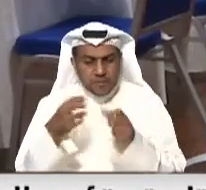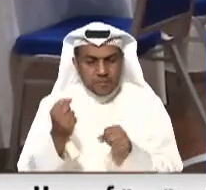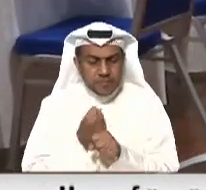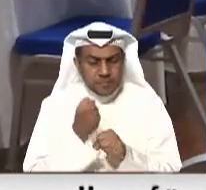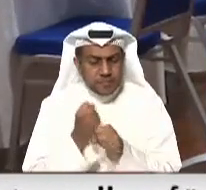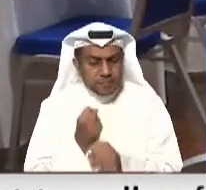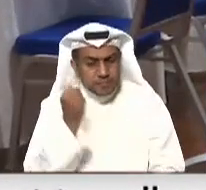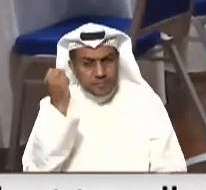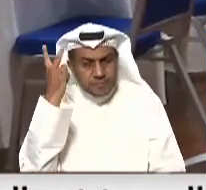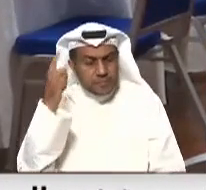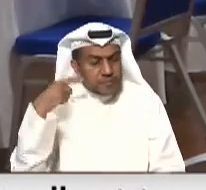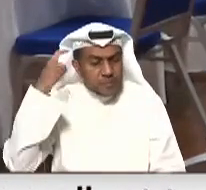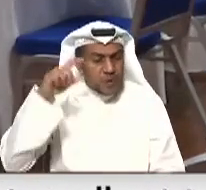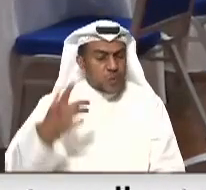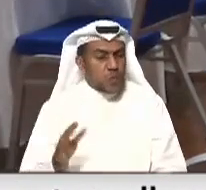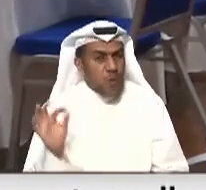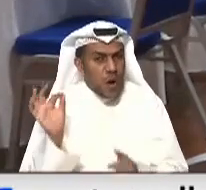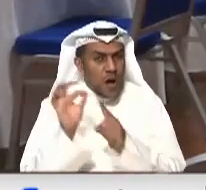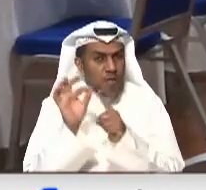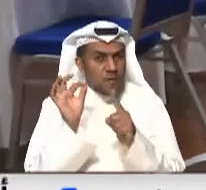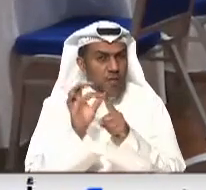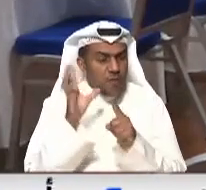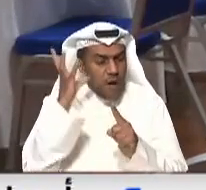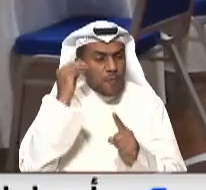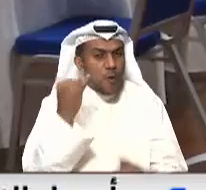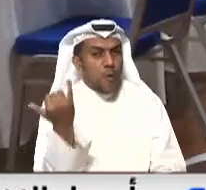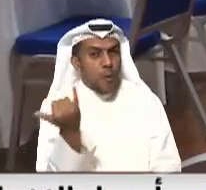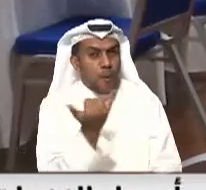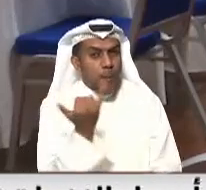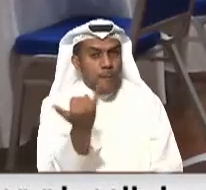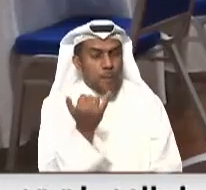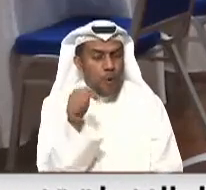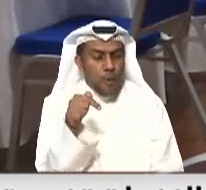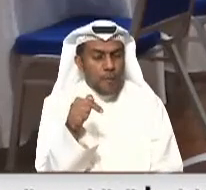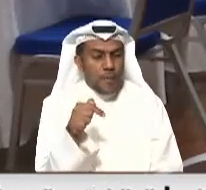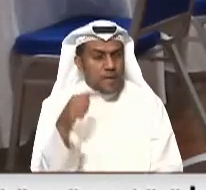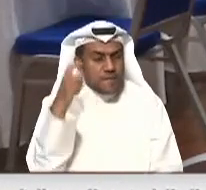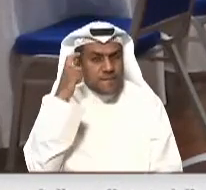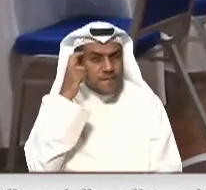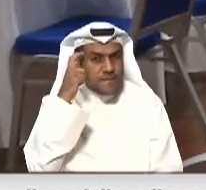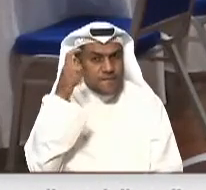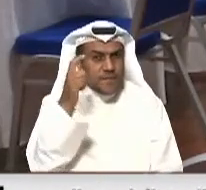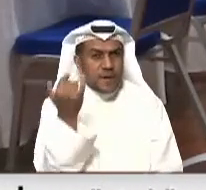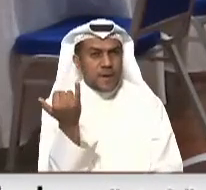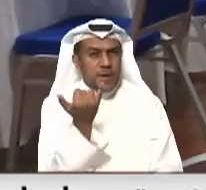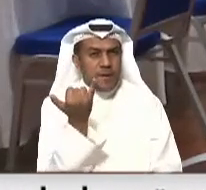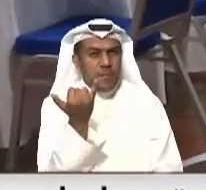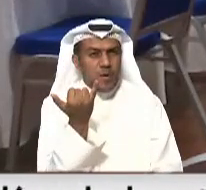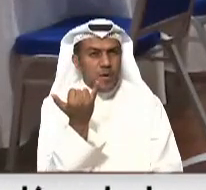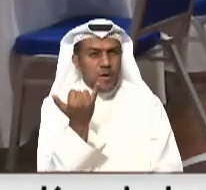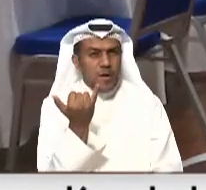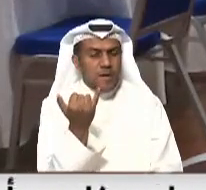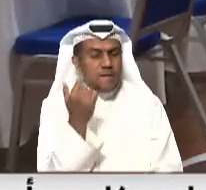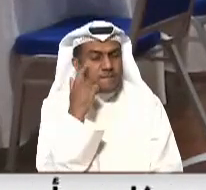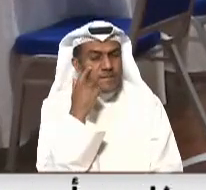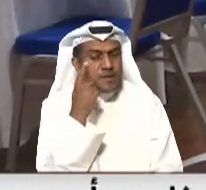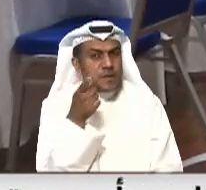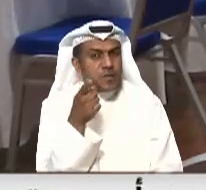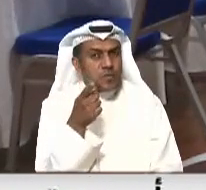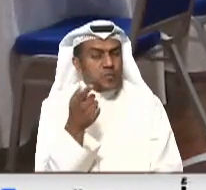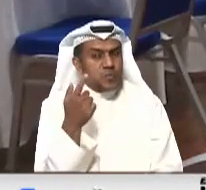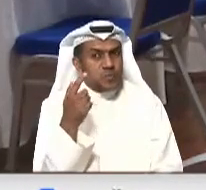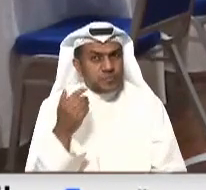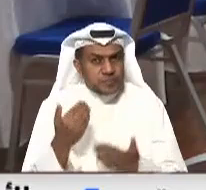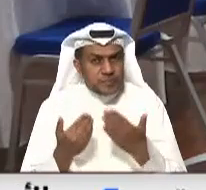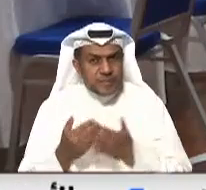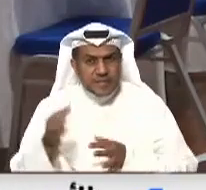والفكرة منها أن نحاول نتطرق حق مواضيع مهمة. موضوعنا اليوم التوبك كان عن موضوع براءة الاختراع عن طريق